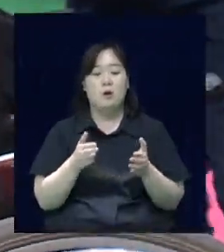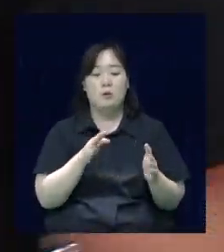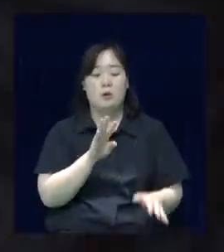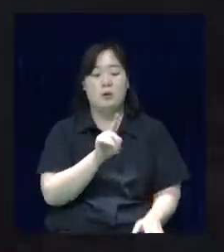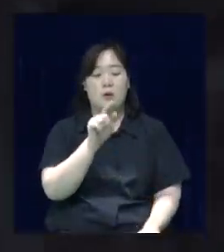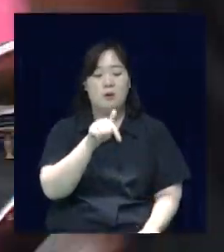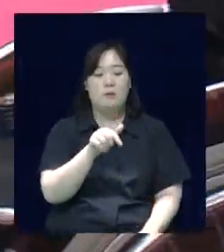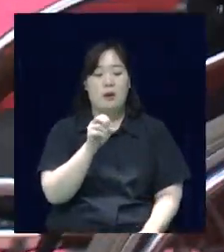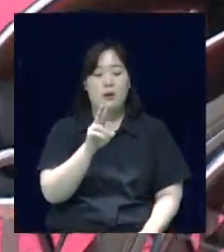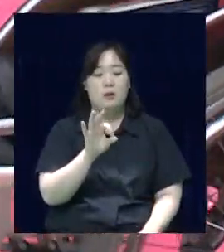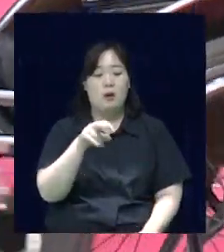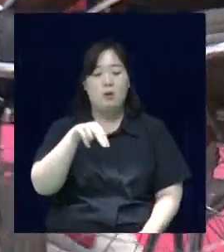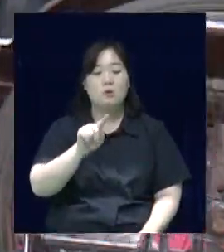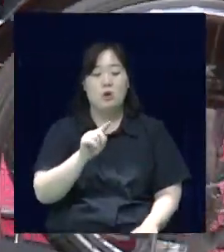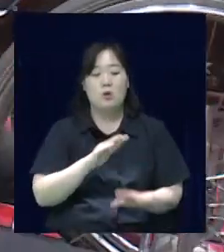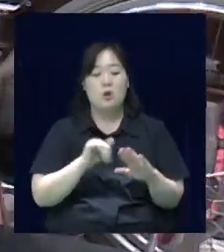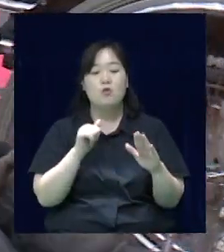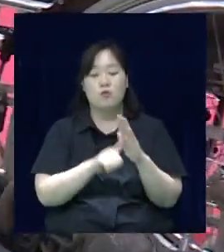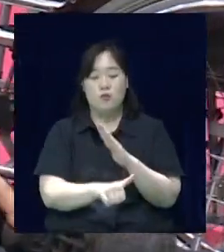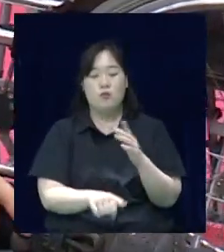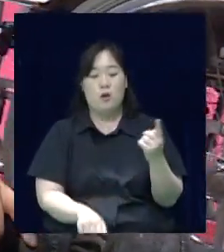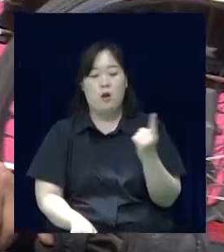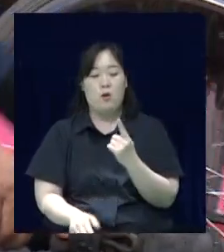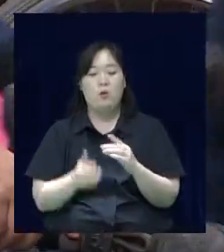박영서 선수가 선수. 들어서고 있고요. 예.